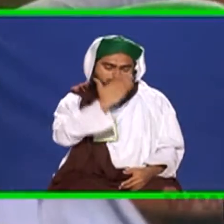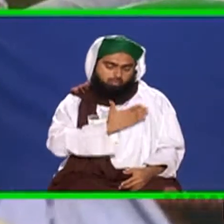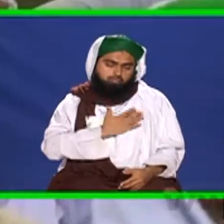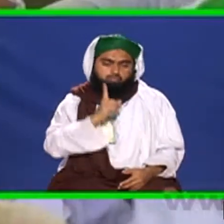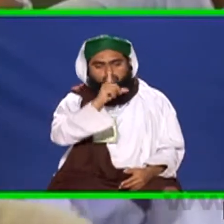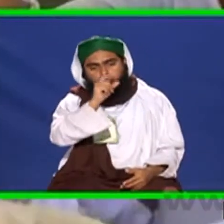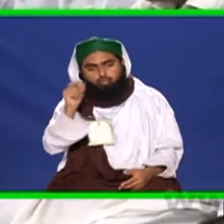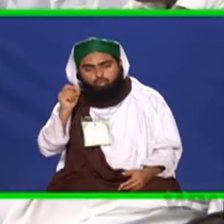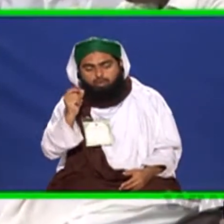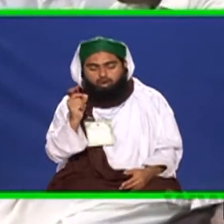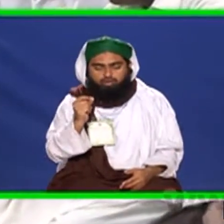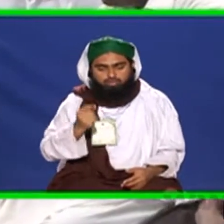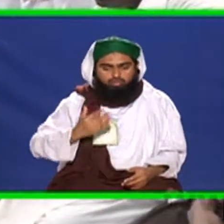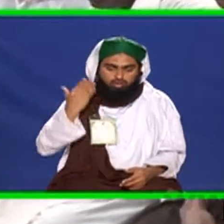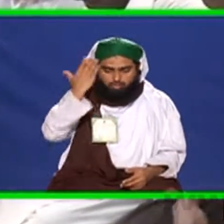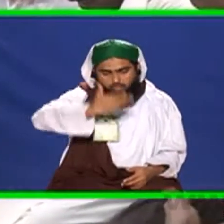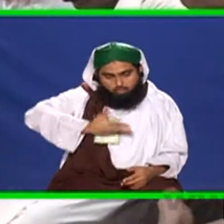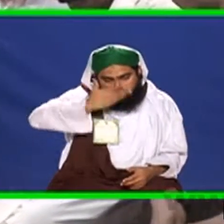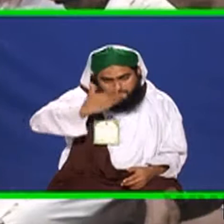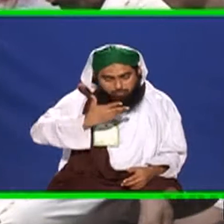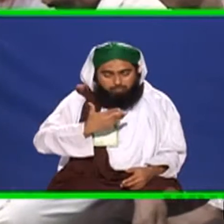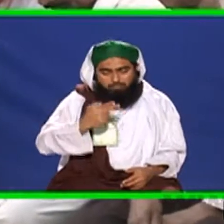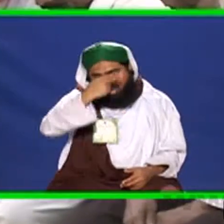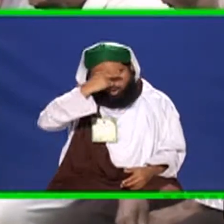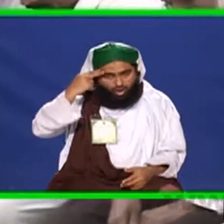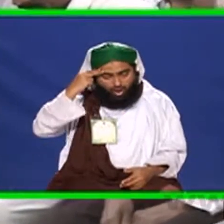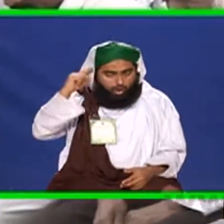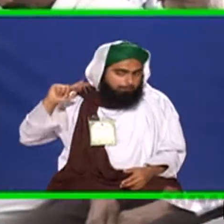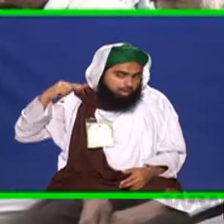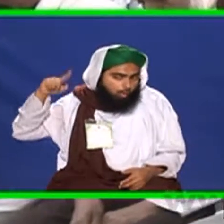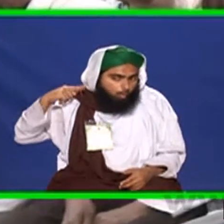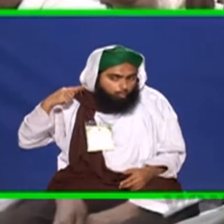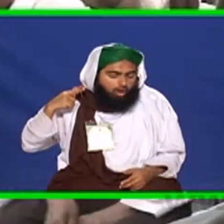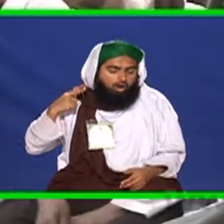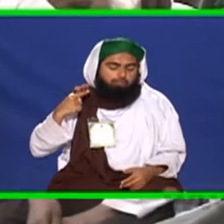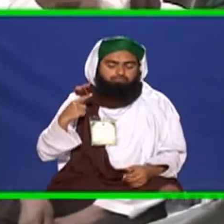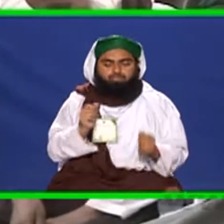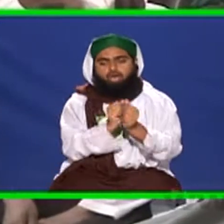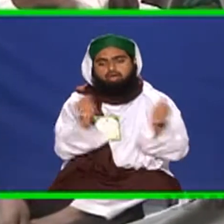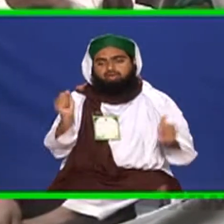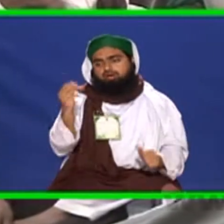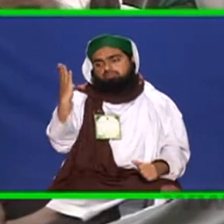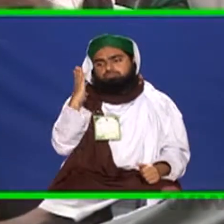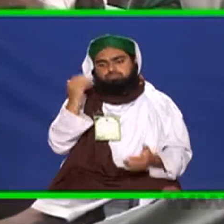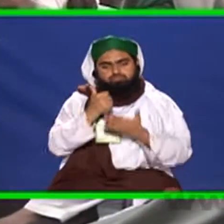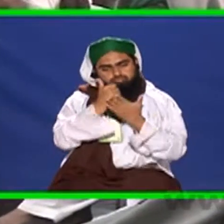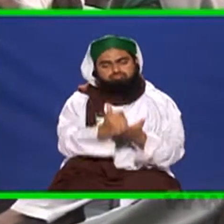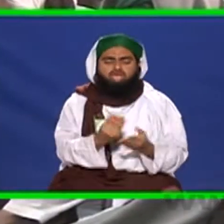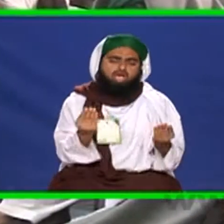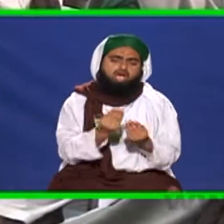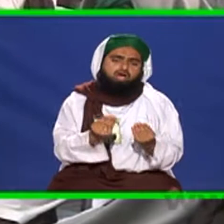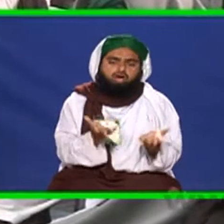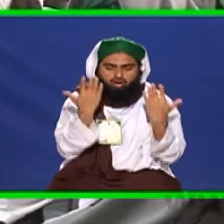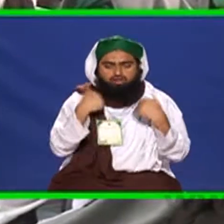100 عربی النسل غلام آزاد کرنے کا ثواب ملتا ہے صبح شام. تو بڑی آسانی ہے اس میں